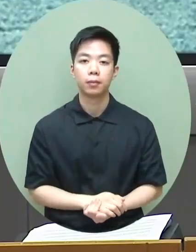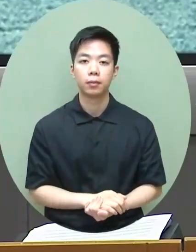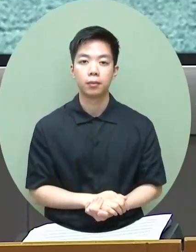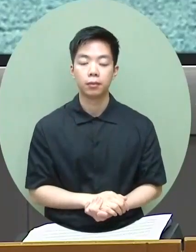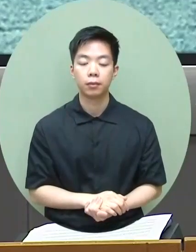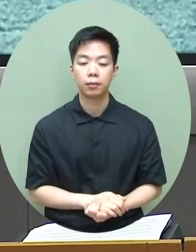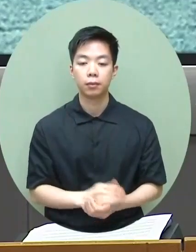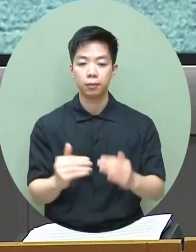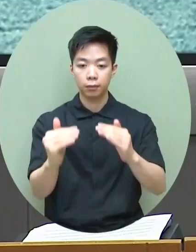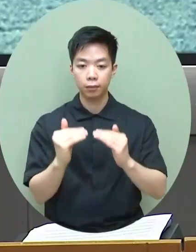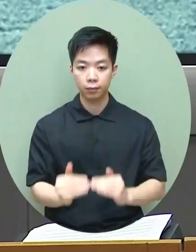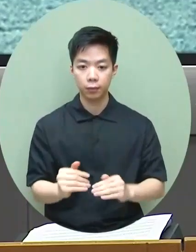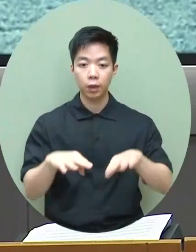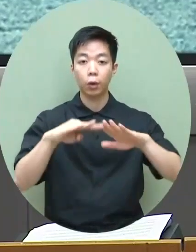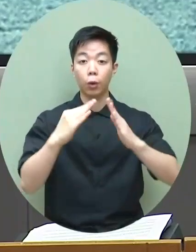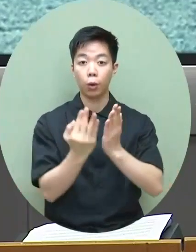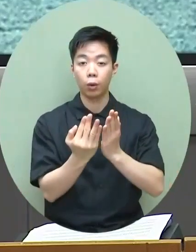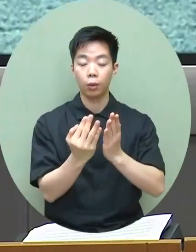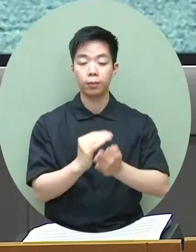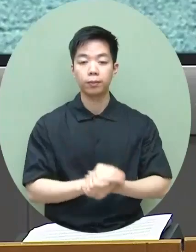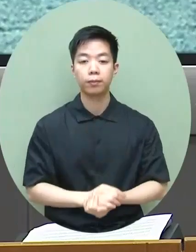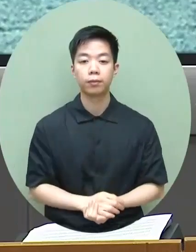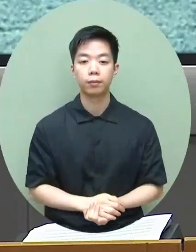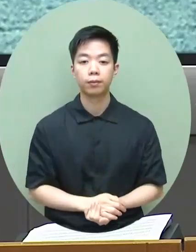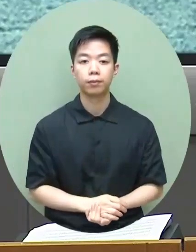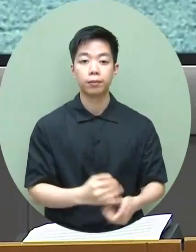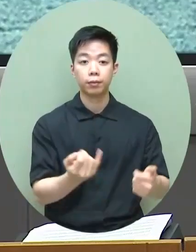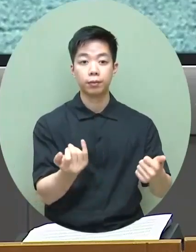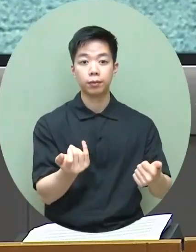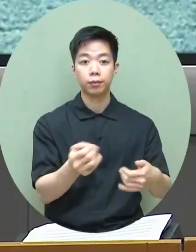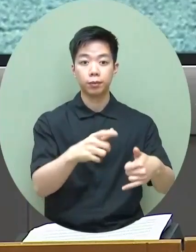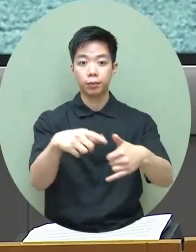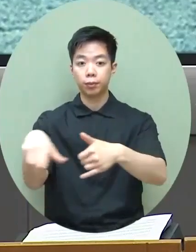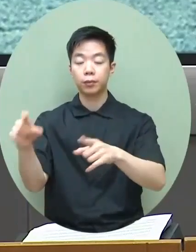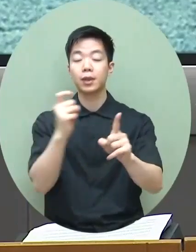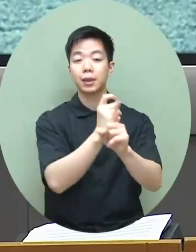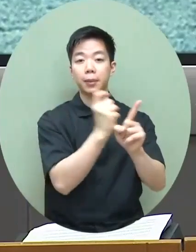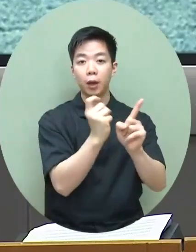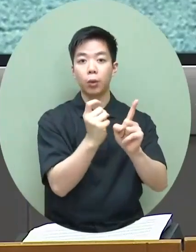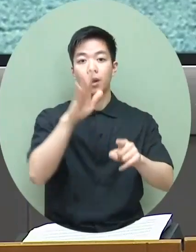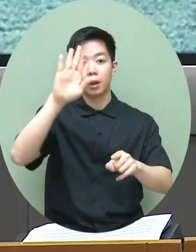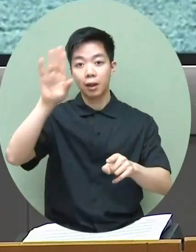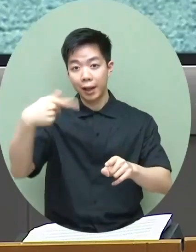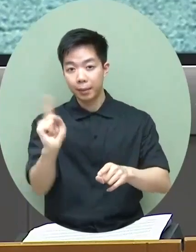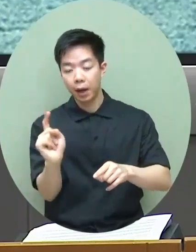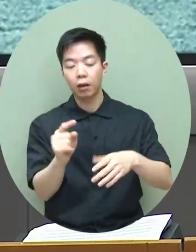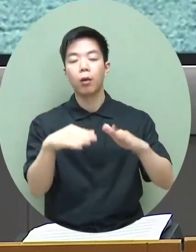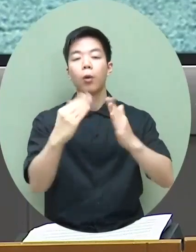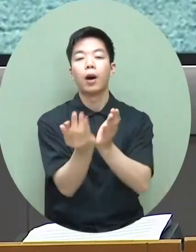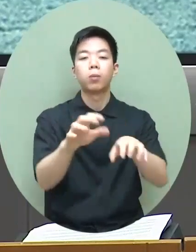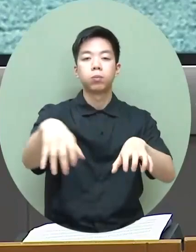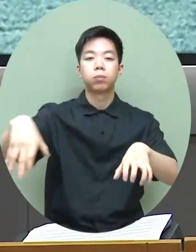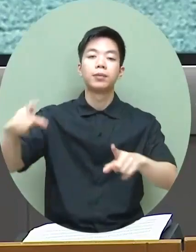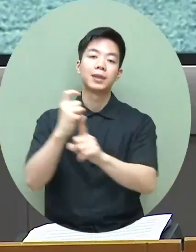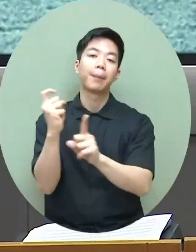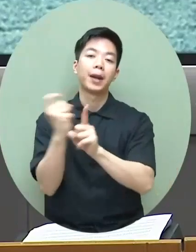係19個陽性咧，就嚟自19間學校嘅。咁暫時就唔見唔到有啲爆發性嘅情況啦嚇。